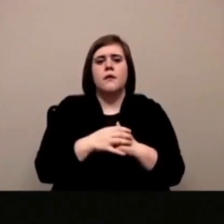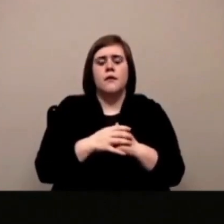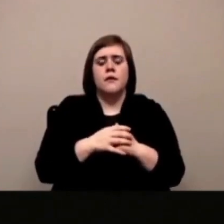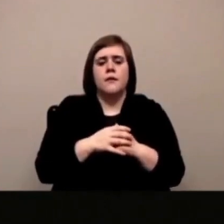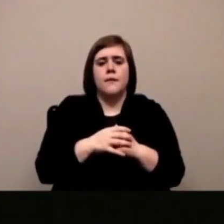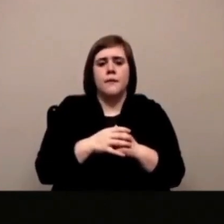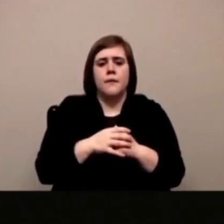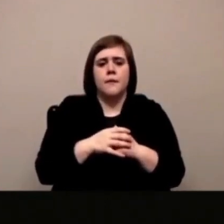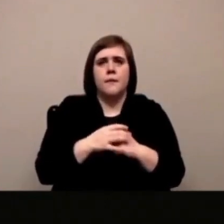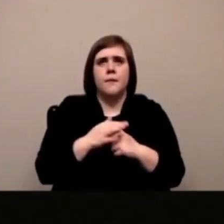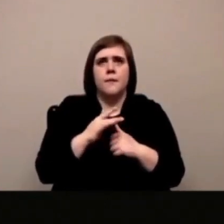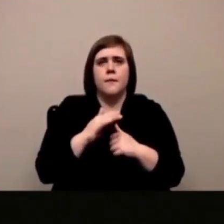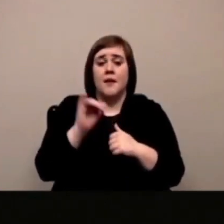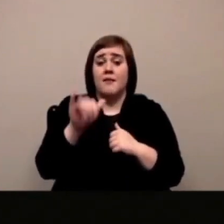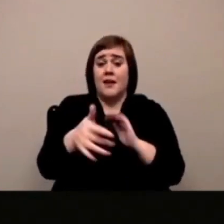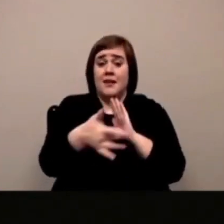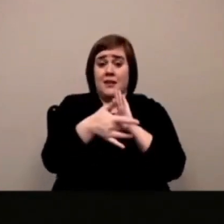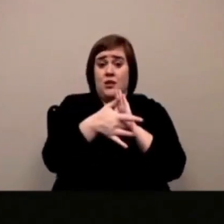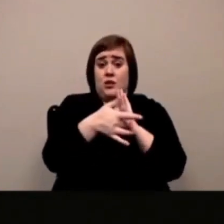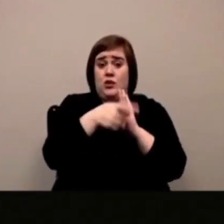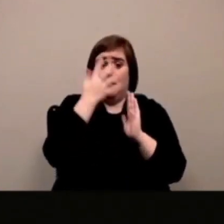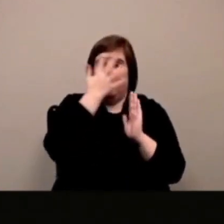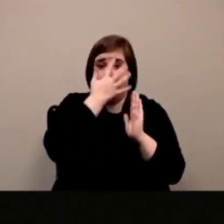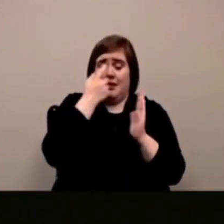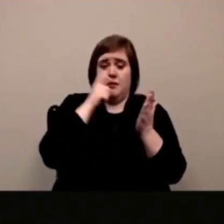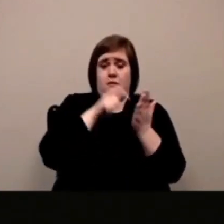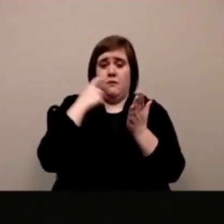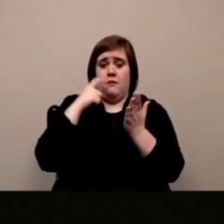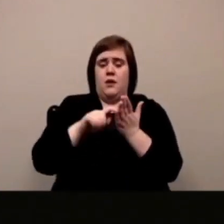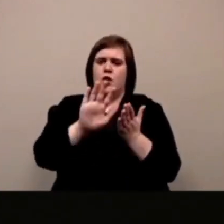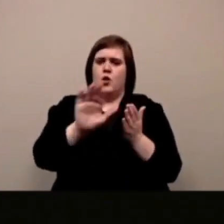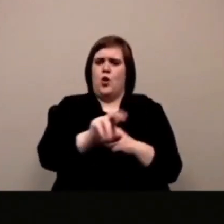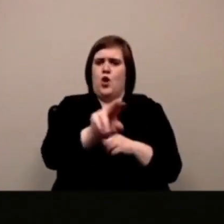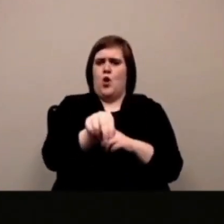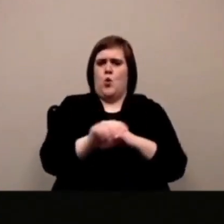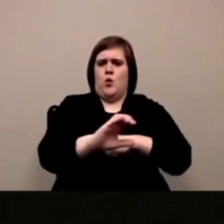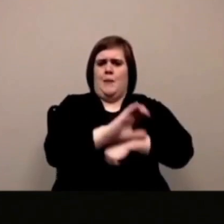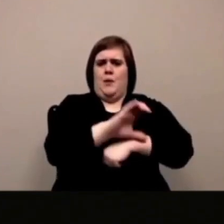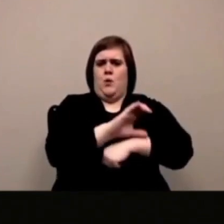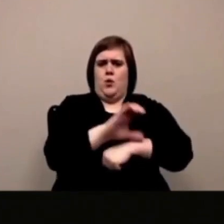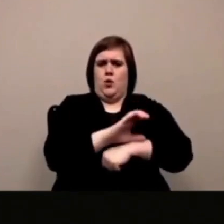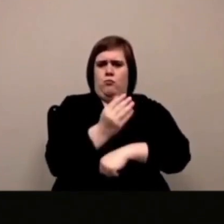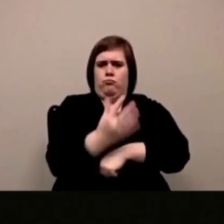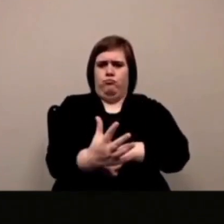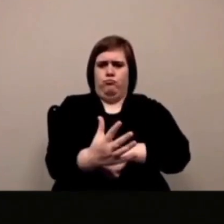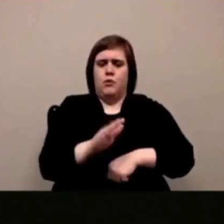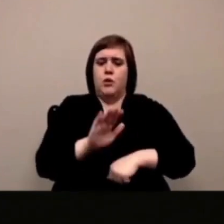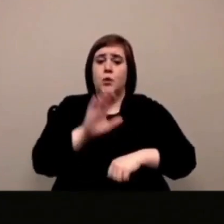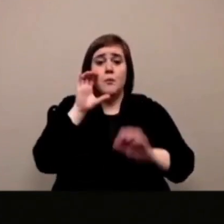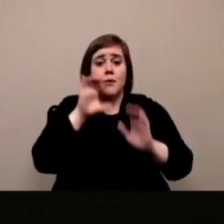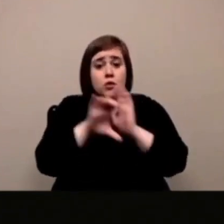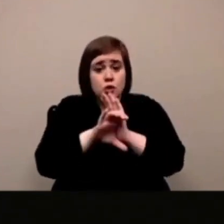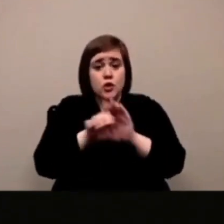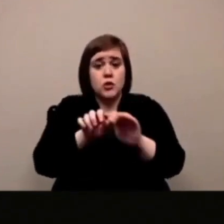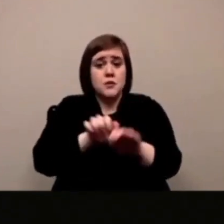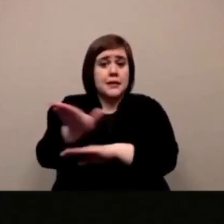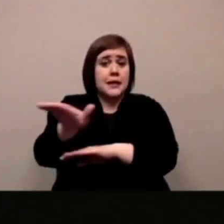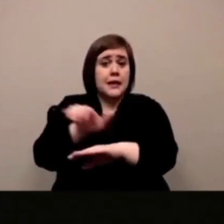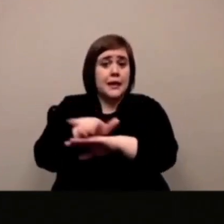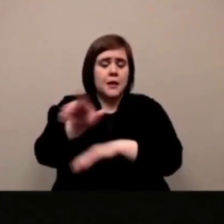のフェイスセンシングのページの中でそういうLGBTに関する情報はあるんですけれどもフェイスセンシング